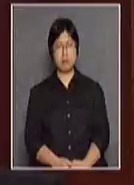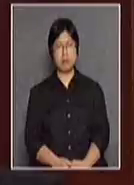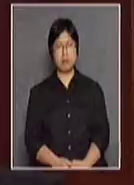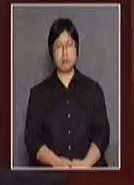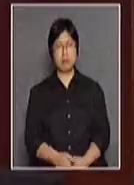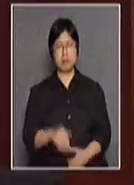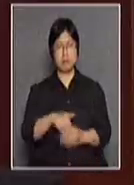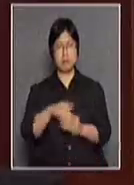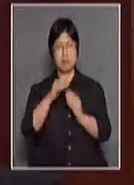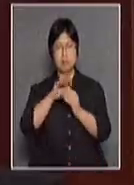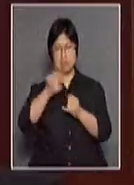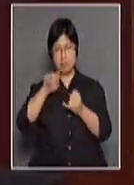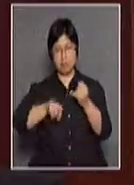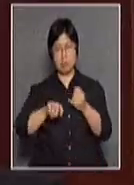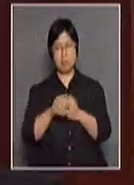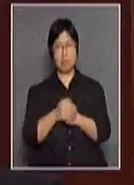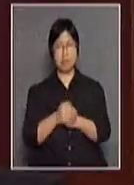停止表決，顯示結果。